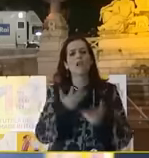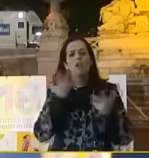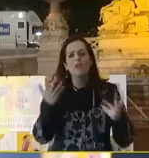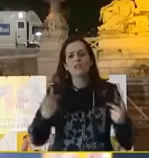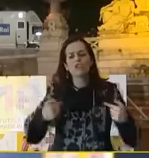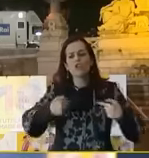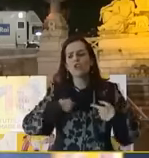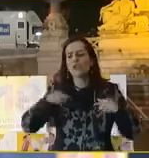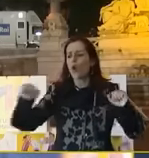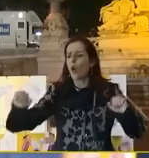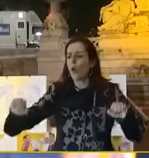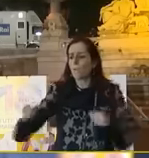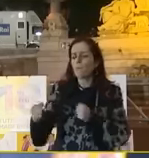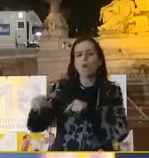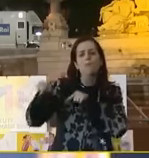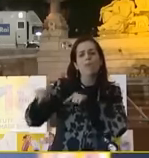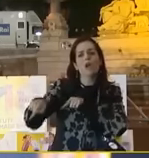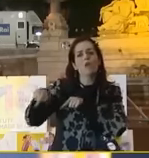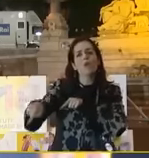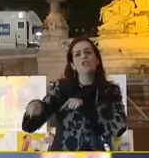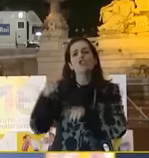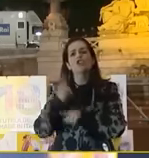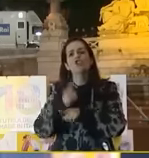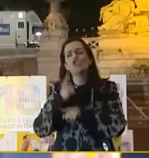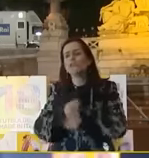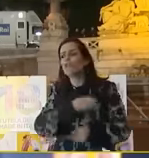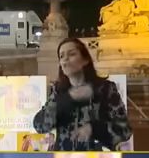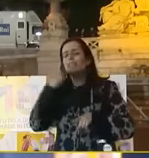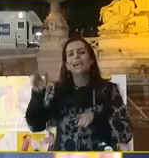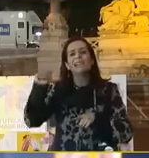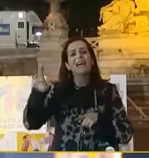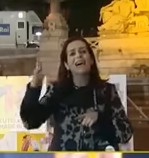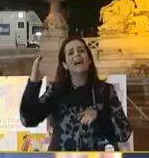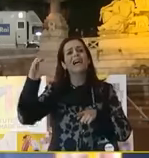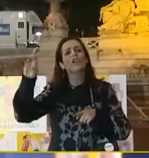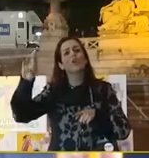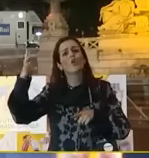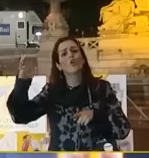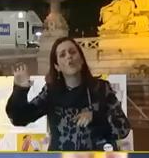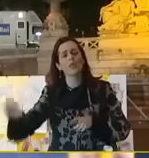questo Partito Democratico sarei dovuto andare 2-3 volte ad Arcore. Questo avrei dovuto fare.